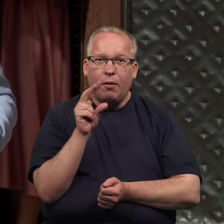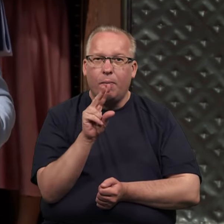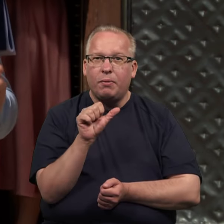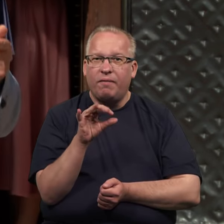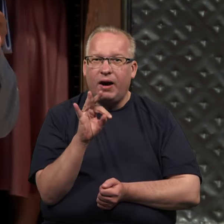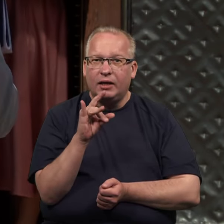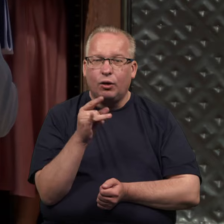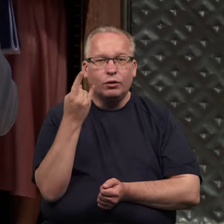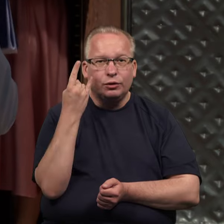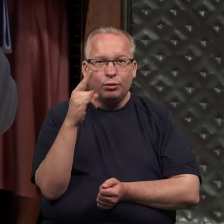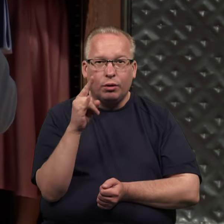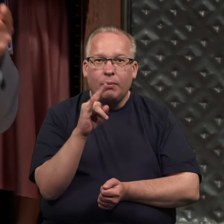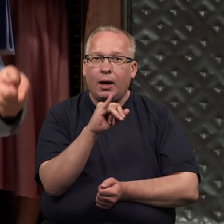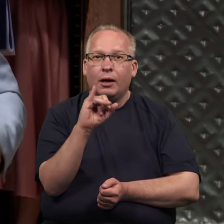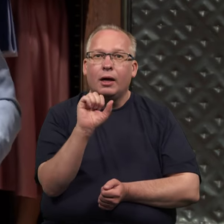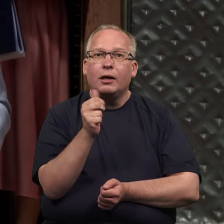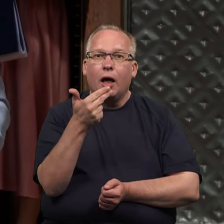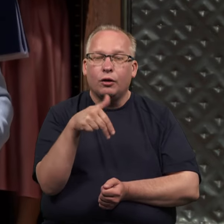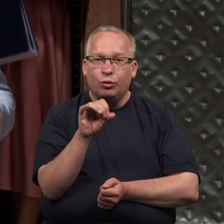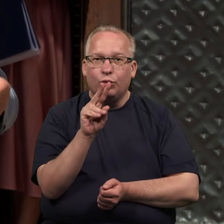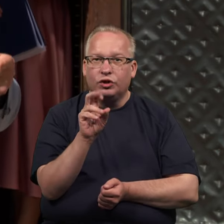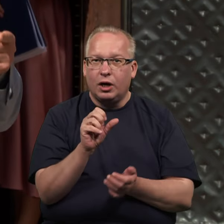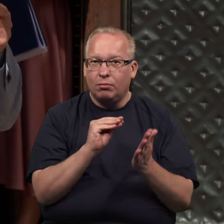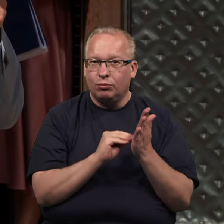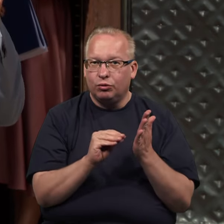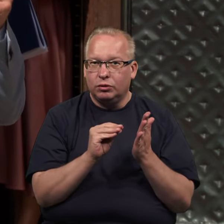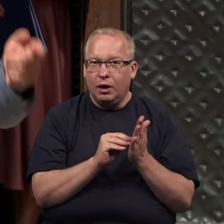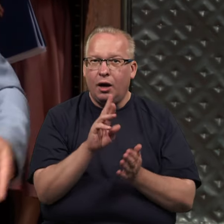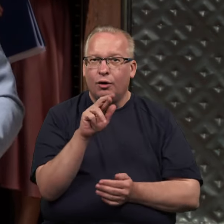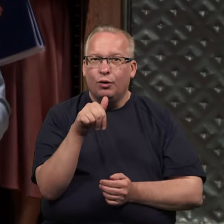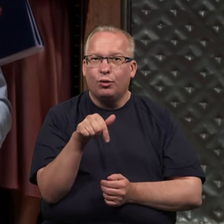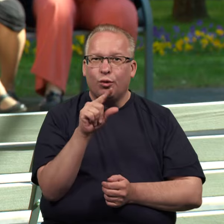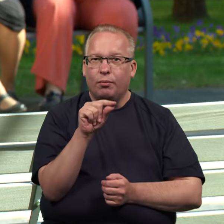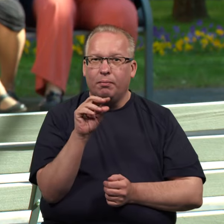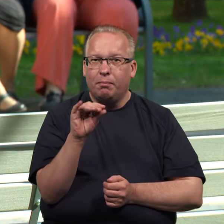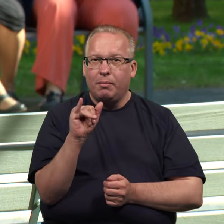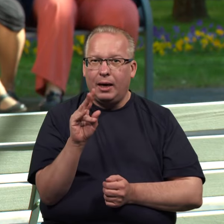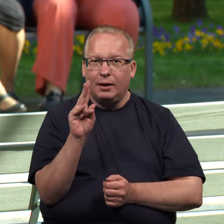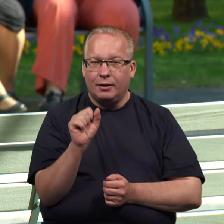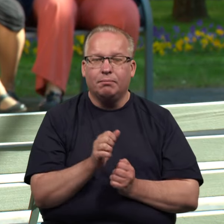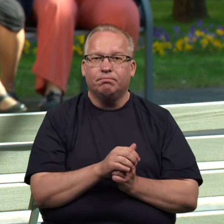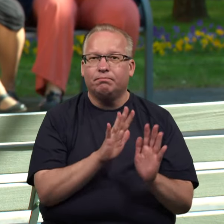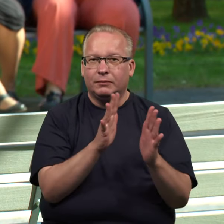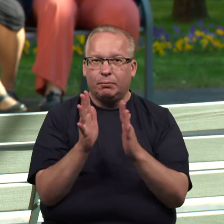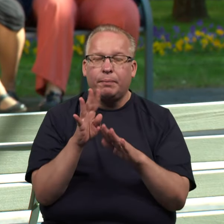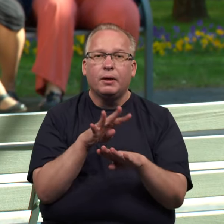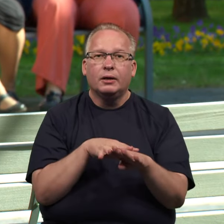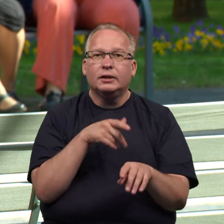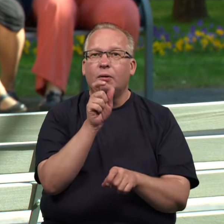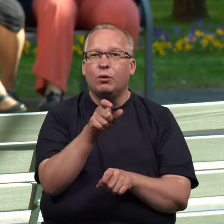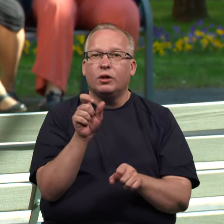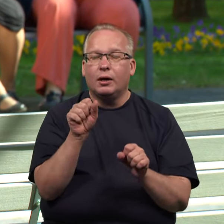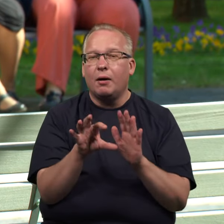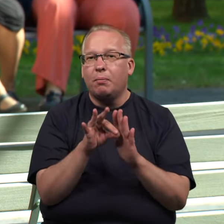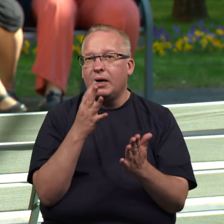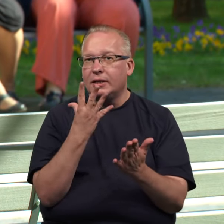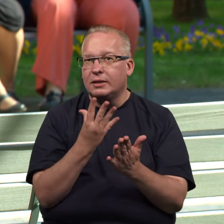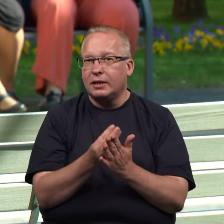Vaitiekūnas, Tauragiškis Januška, žurnalistas Rupeika. Seimo nariai galėjo pasirinkti